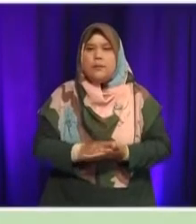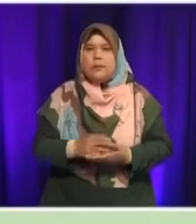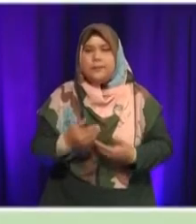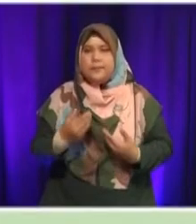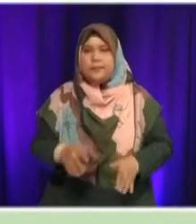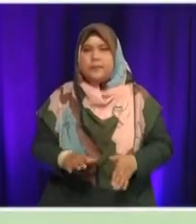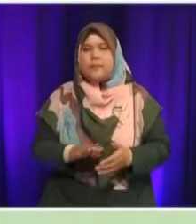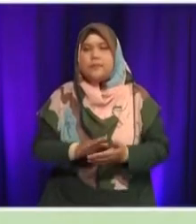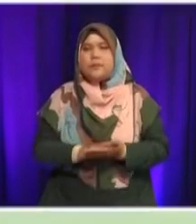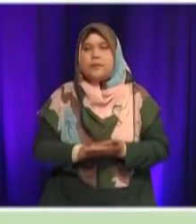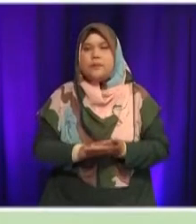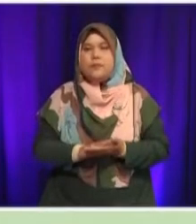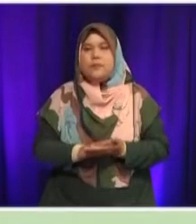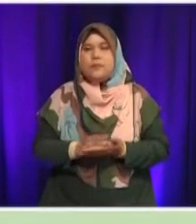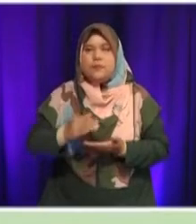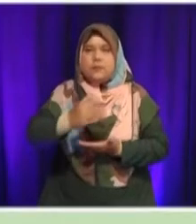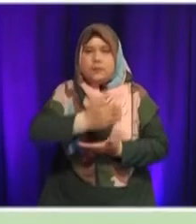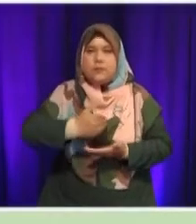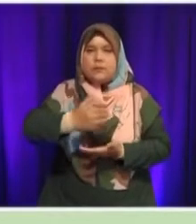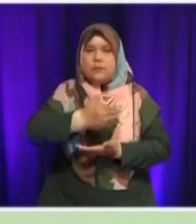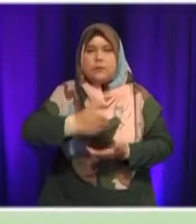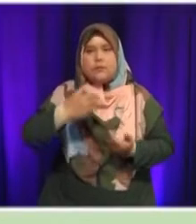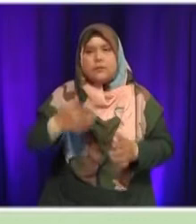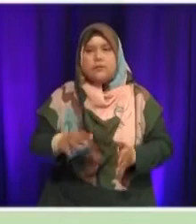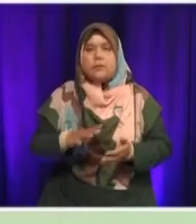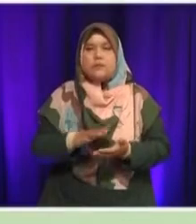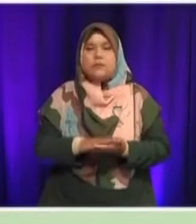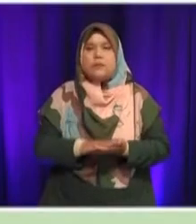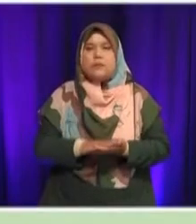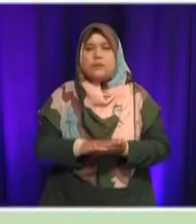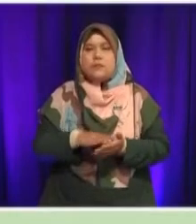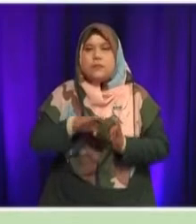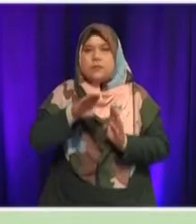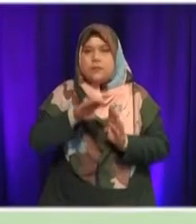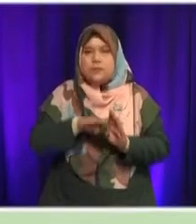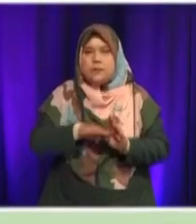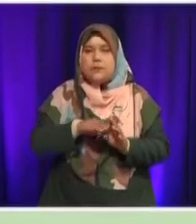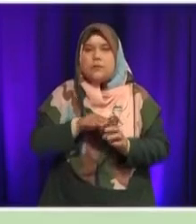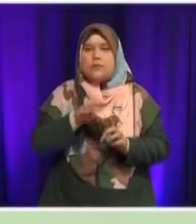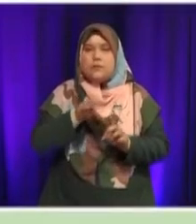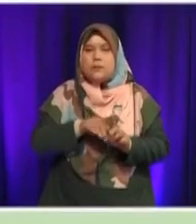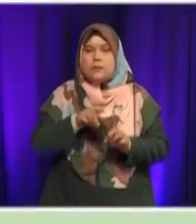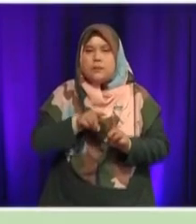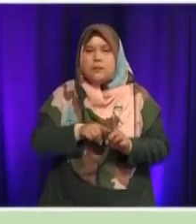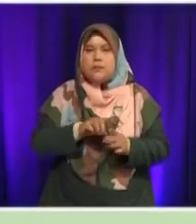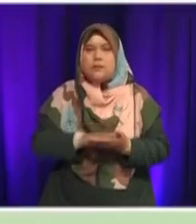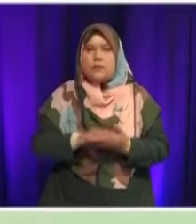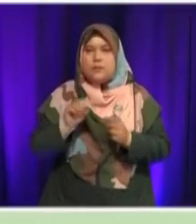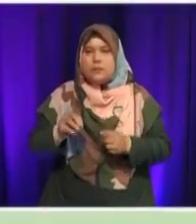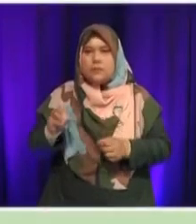adalah membuat proses kawut dan timbun Oke proses menurunkan suhu murid-murid bolehlah